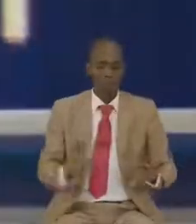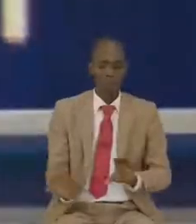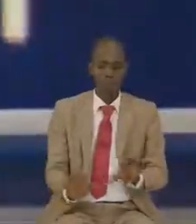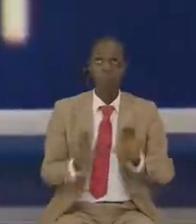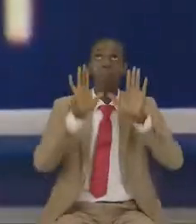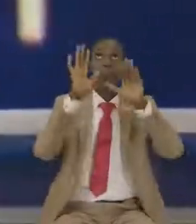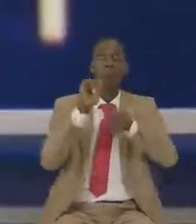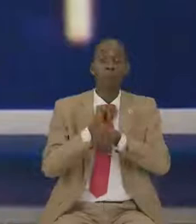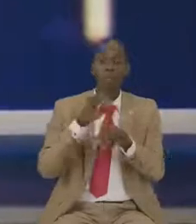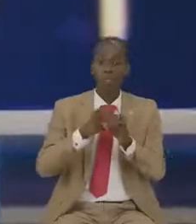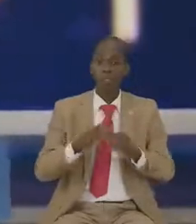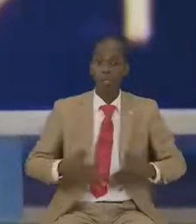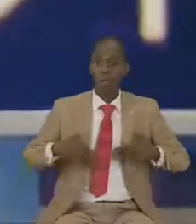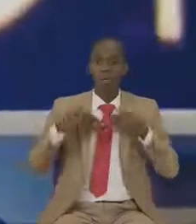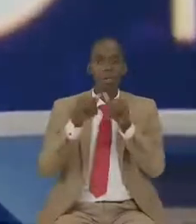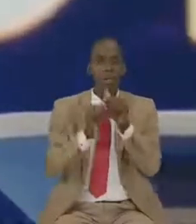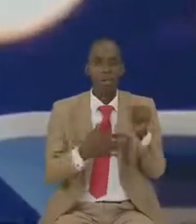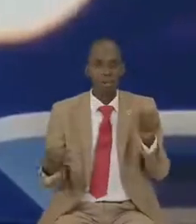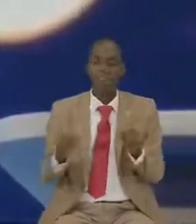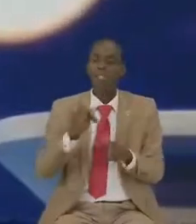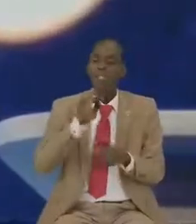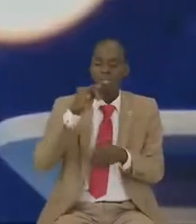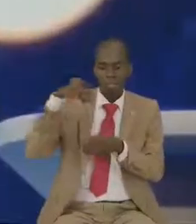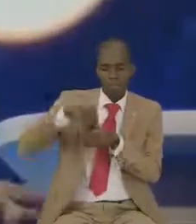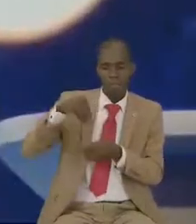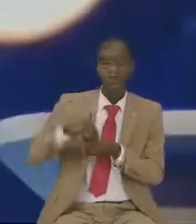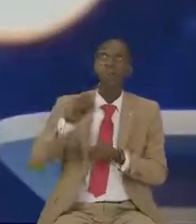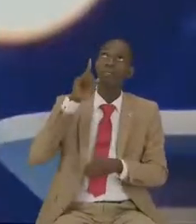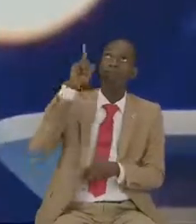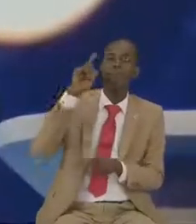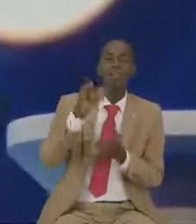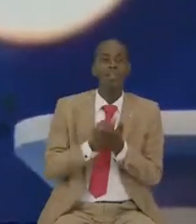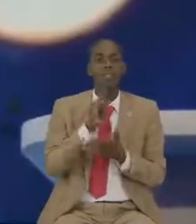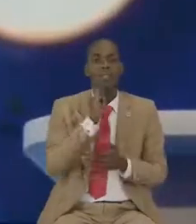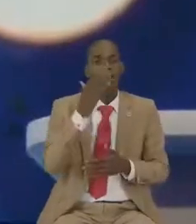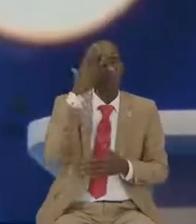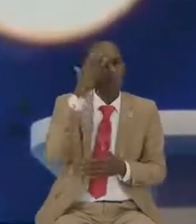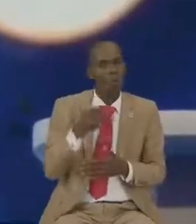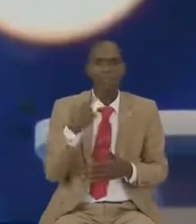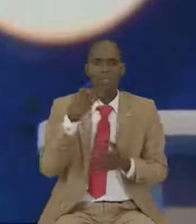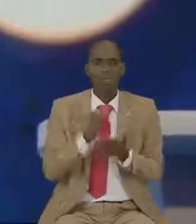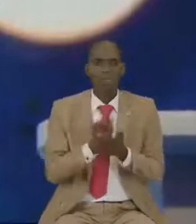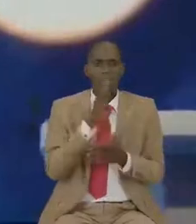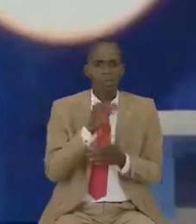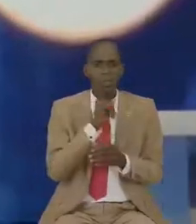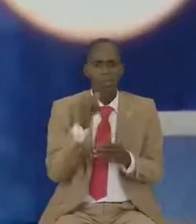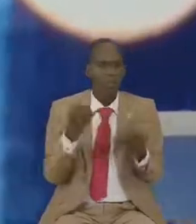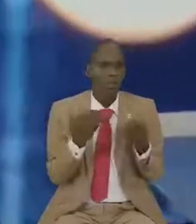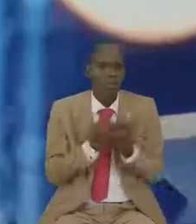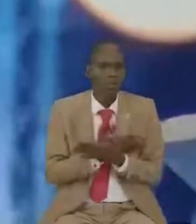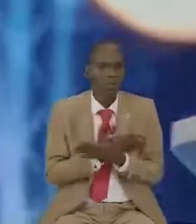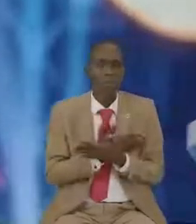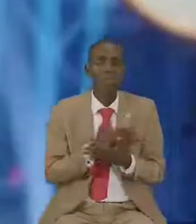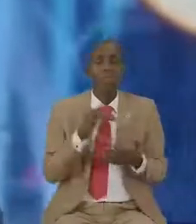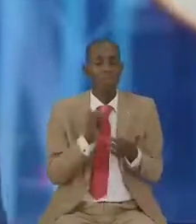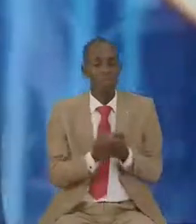ta vie, tout réside en lui. C'est pourquoi c'est dit, ne crains pas